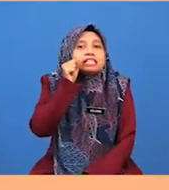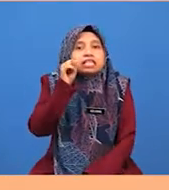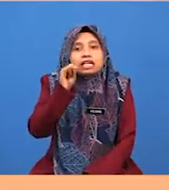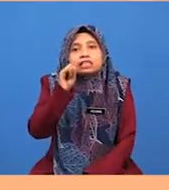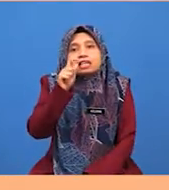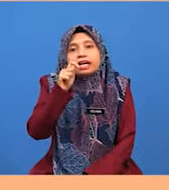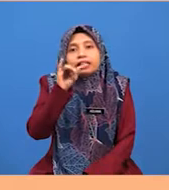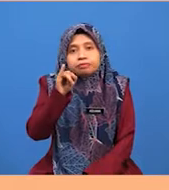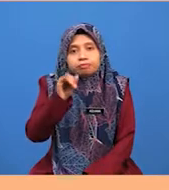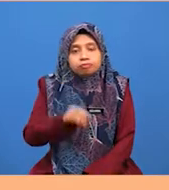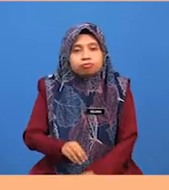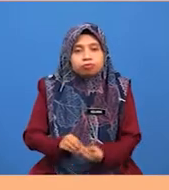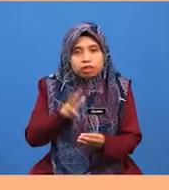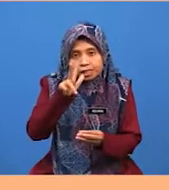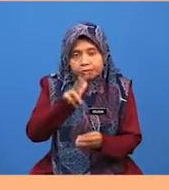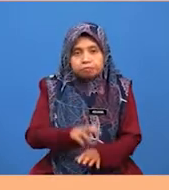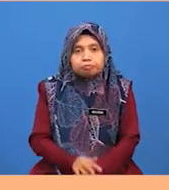Gambar yang ketiga pula.